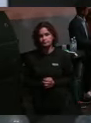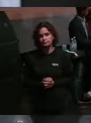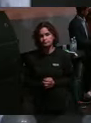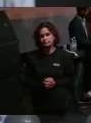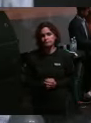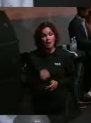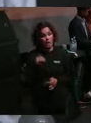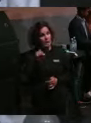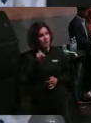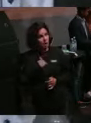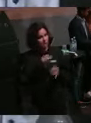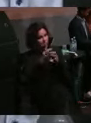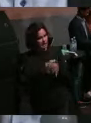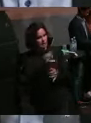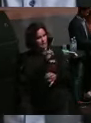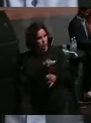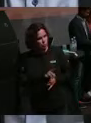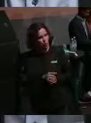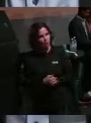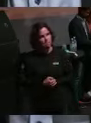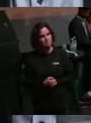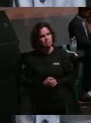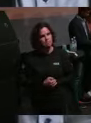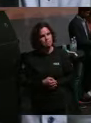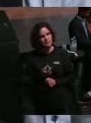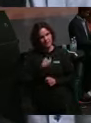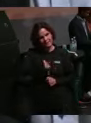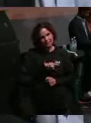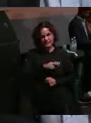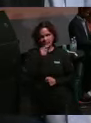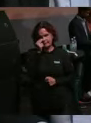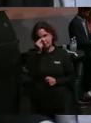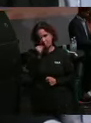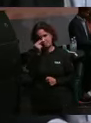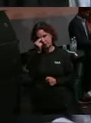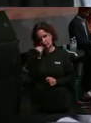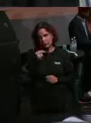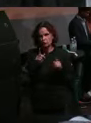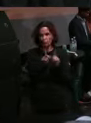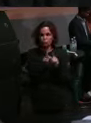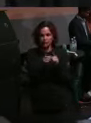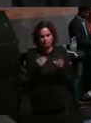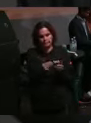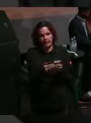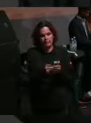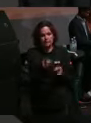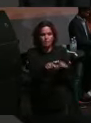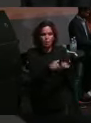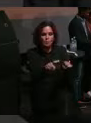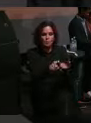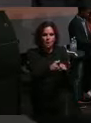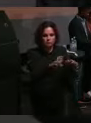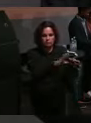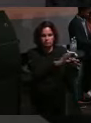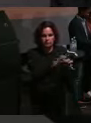Ja, til spørsmålet så prøvde jo sånn nedre fra opp tilnærming til kommunesammenslåing.